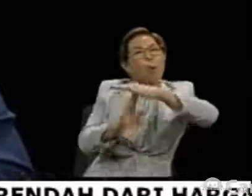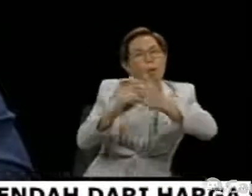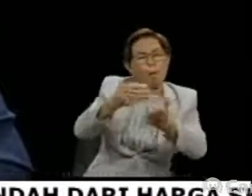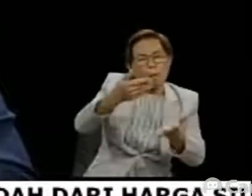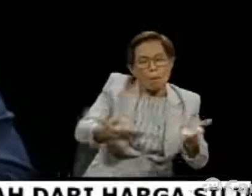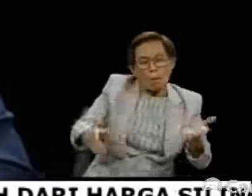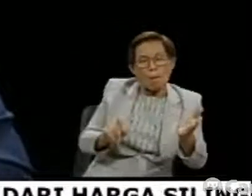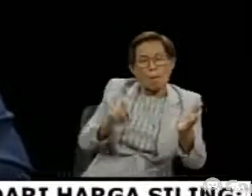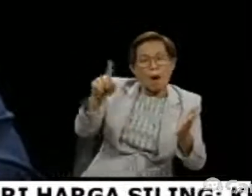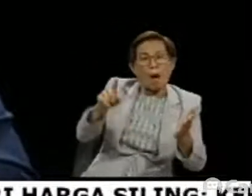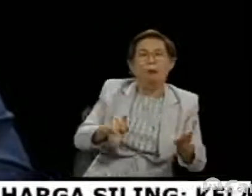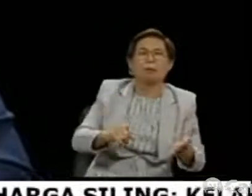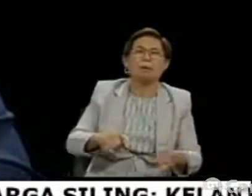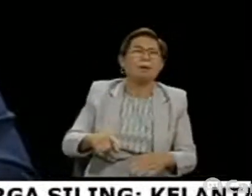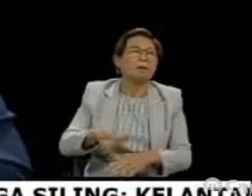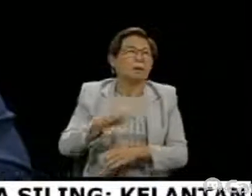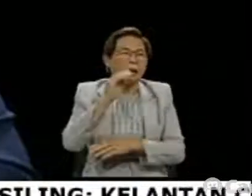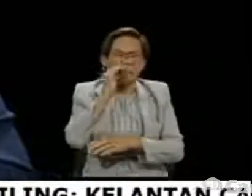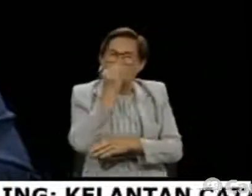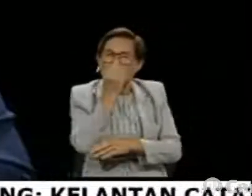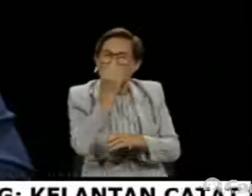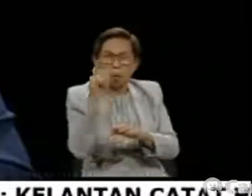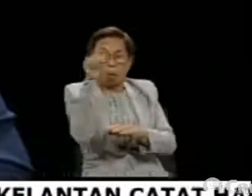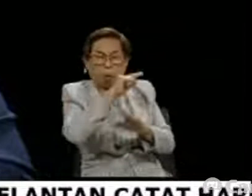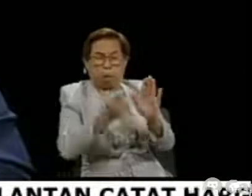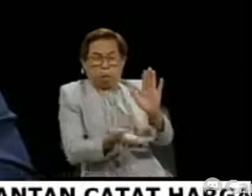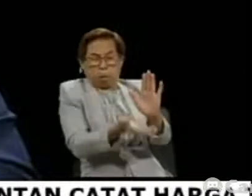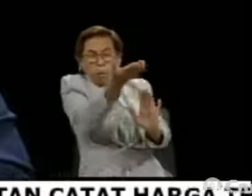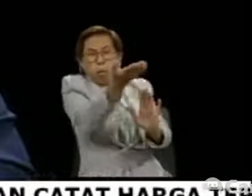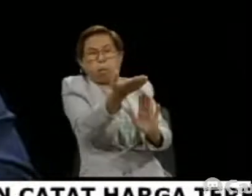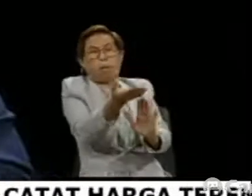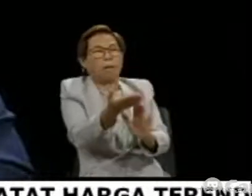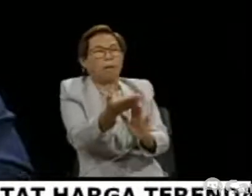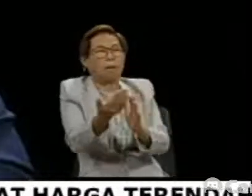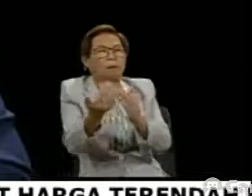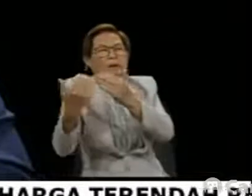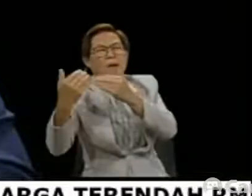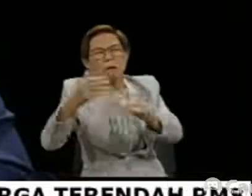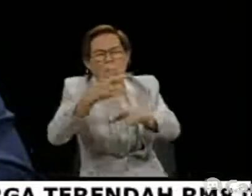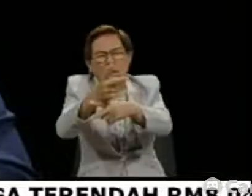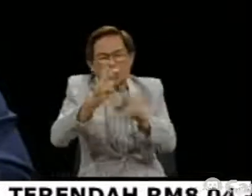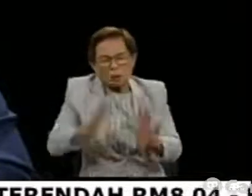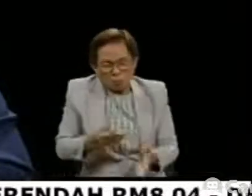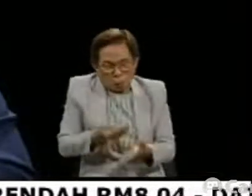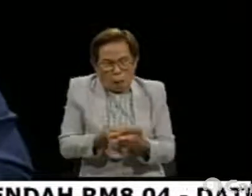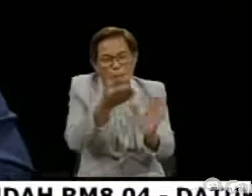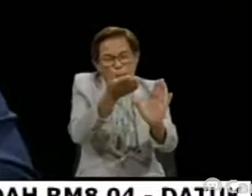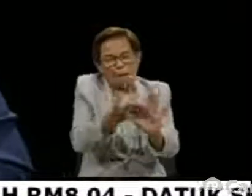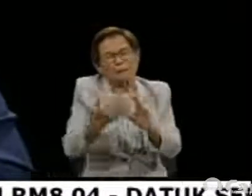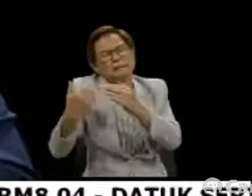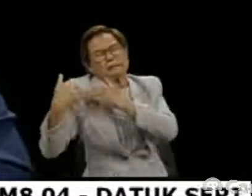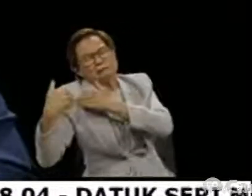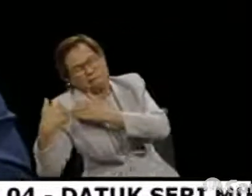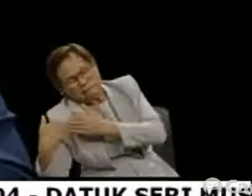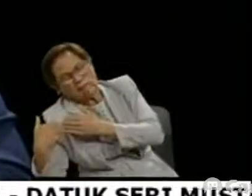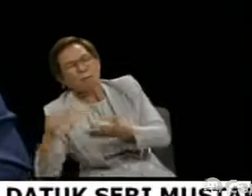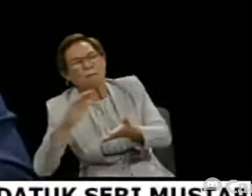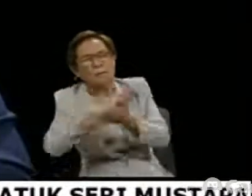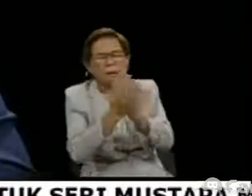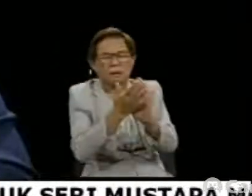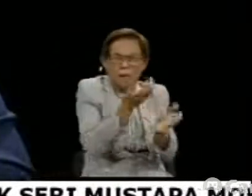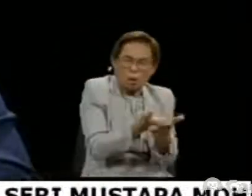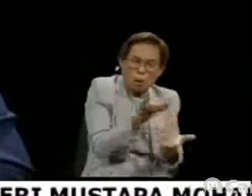ada Faidah yang secara mendandani pasalnya akan membebankan peminjam dan karena dan akan mengakibatkan ekonomi